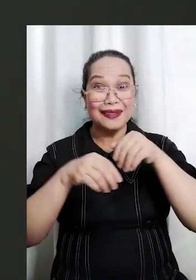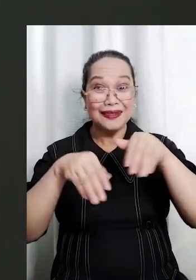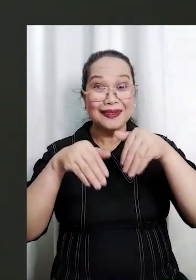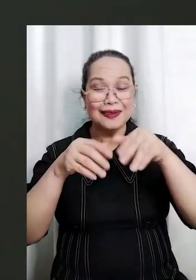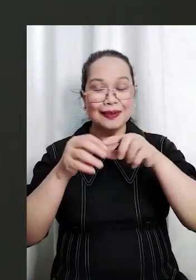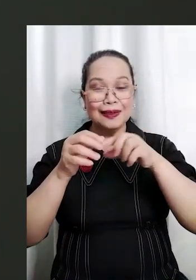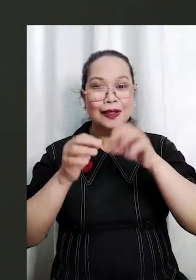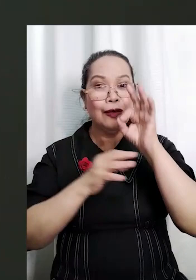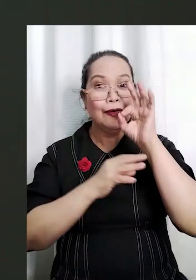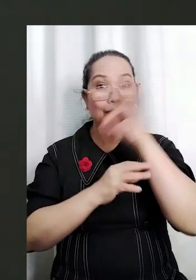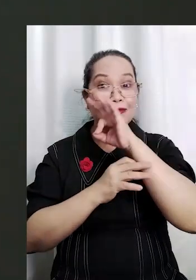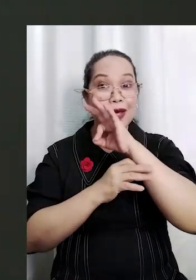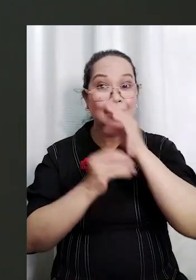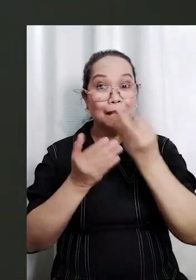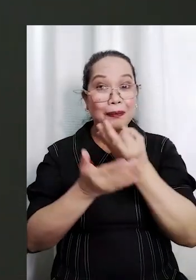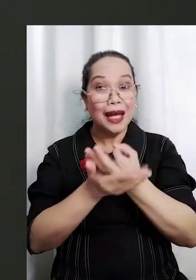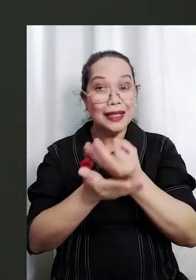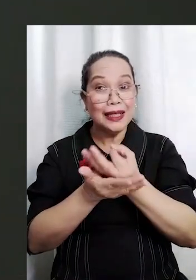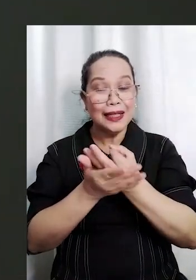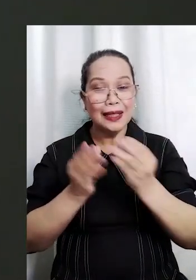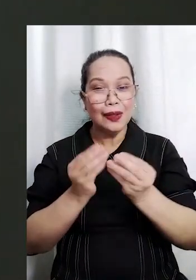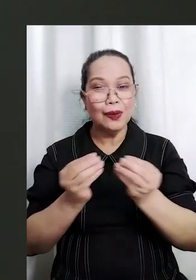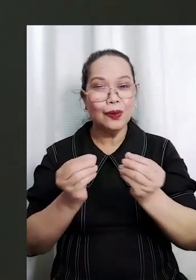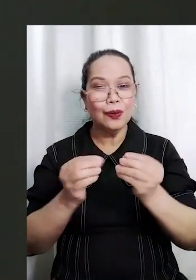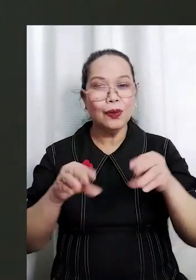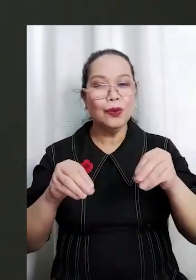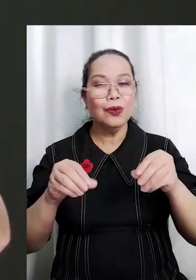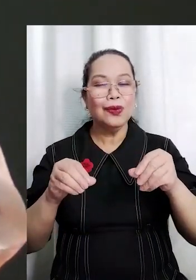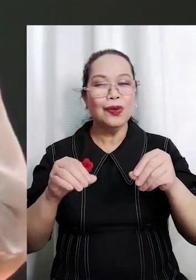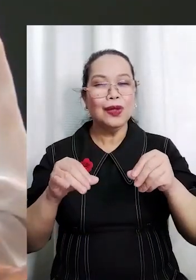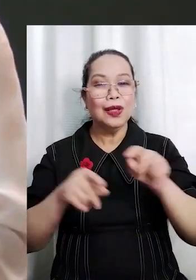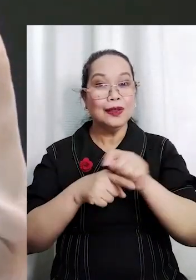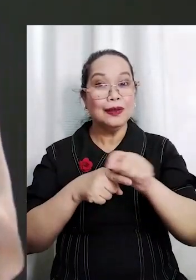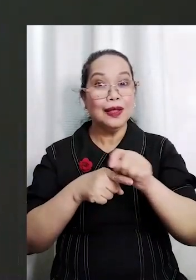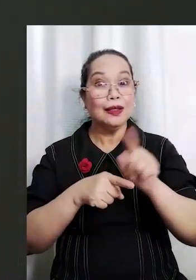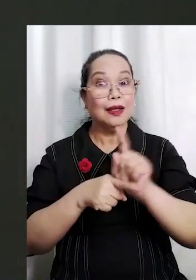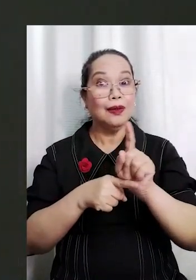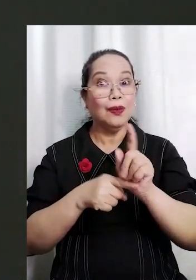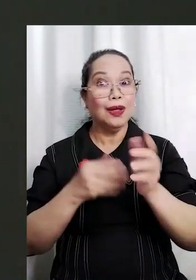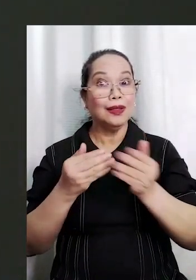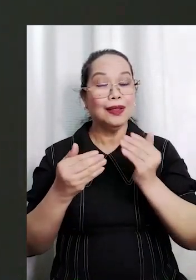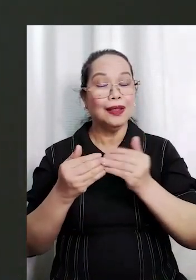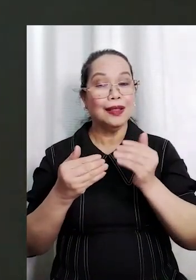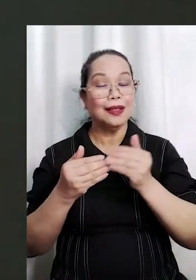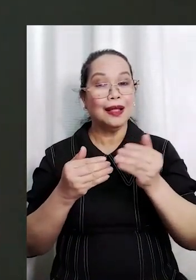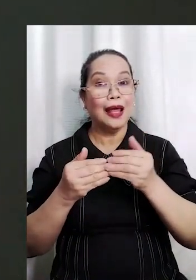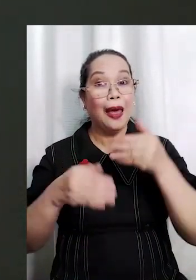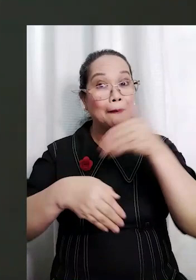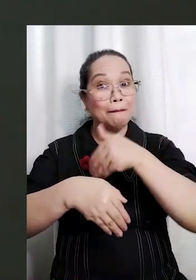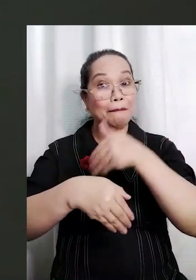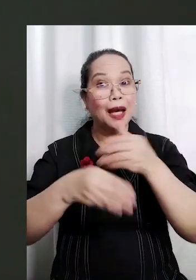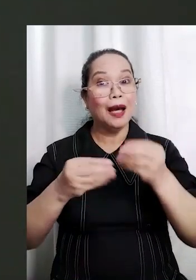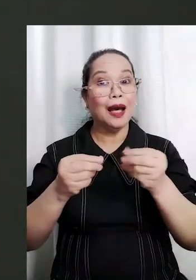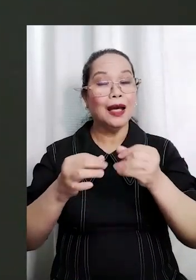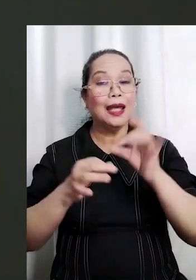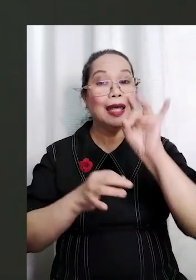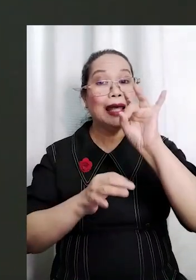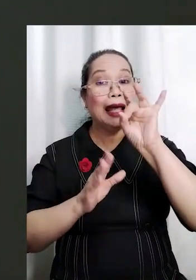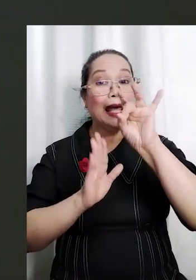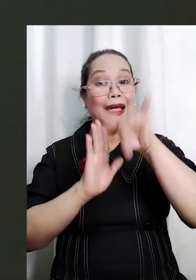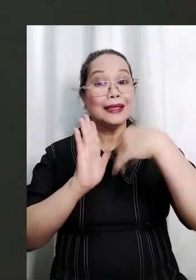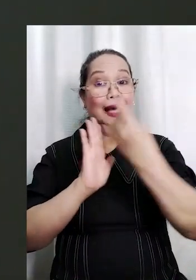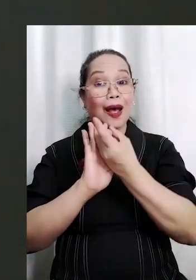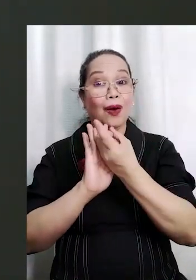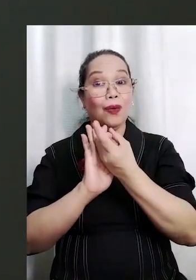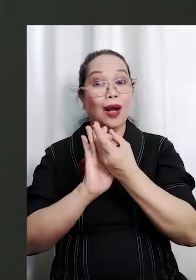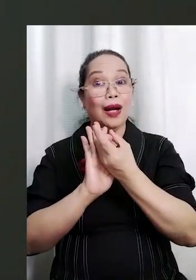na makakita ng fake na pera? Liban sa training niya. Ang bank teller po, 8 oras